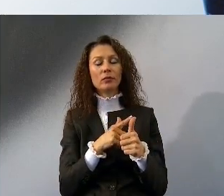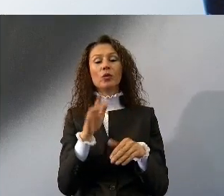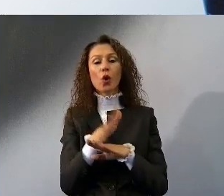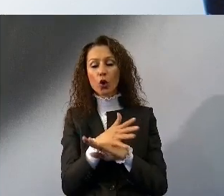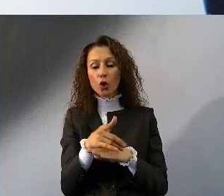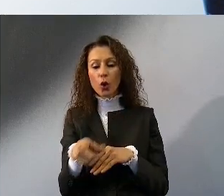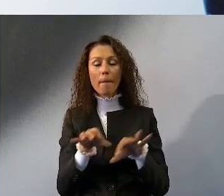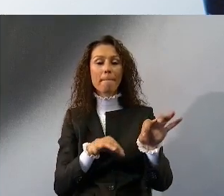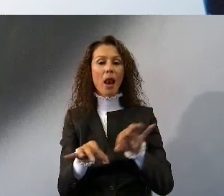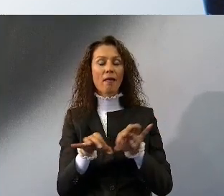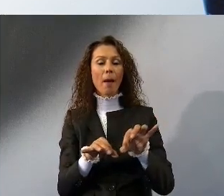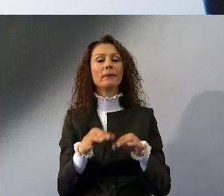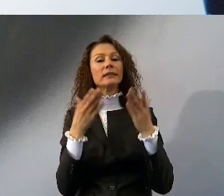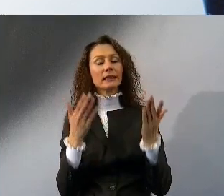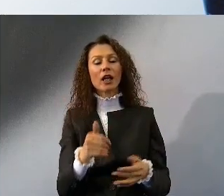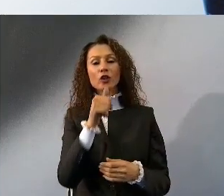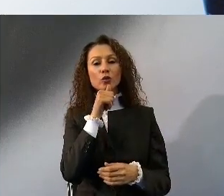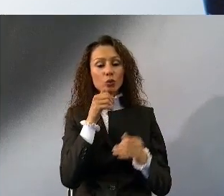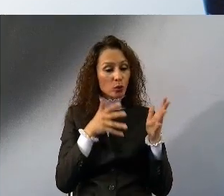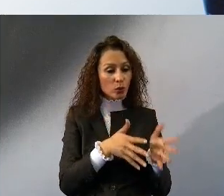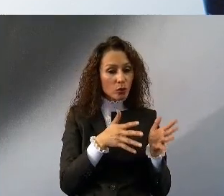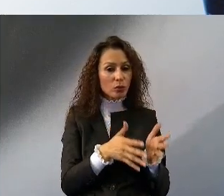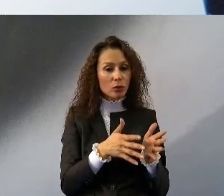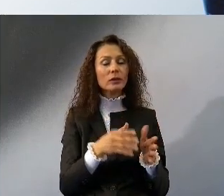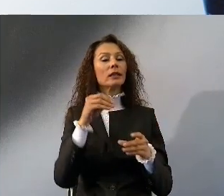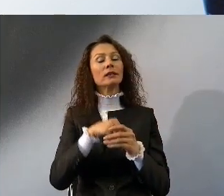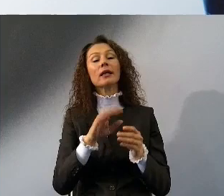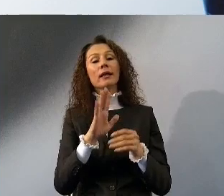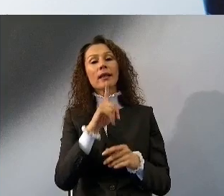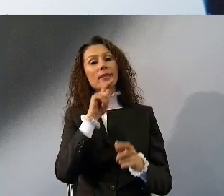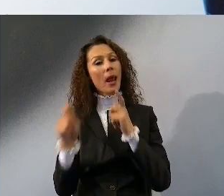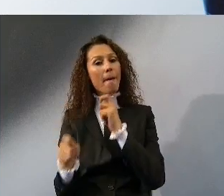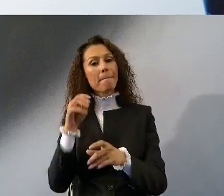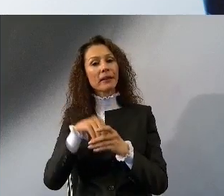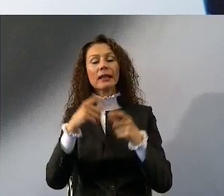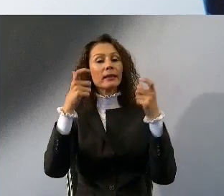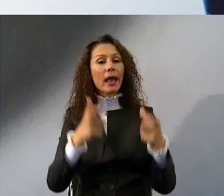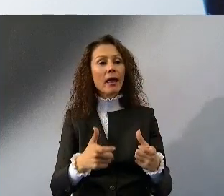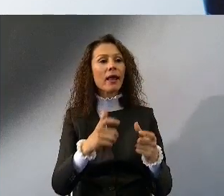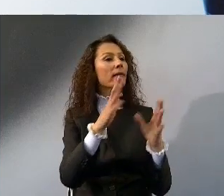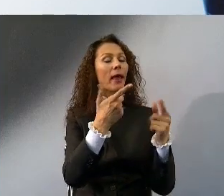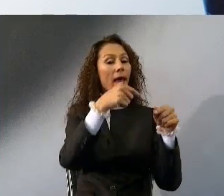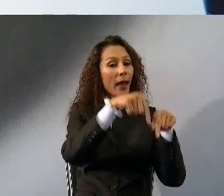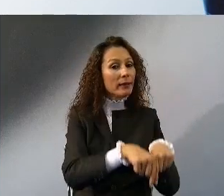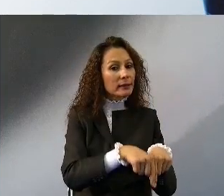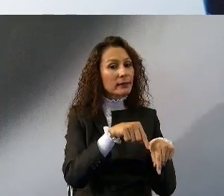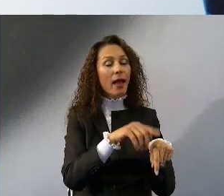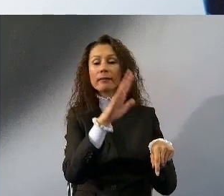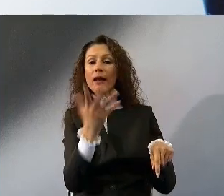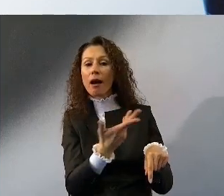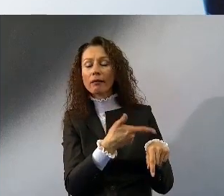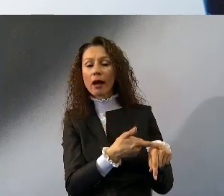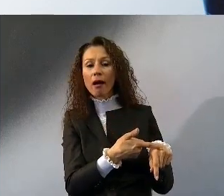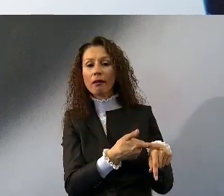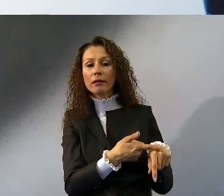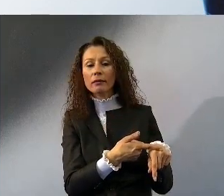ürünün planlanması. Yani suda arzı yönetmek yerine talebi yönetmek. Nerede ne ekilirse ne kadar